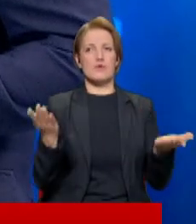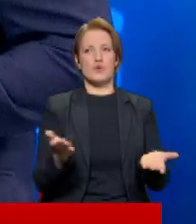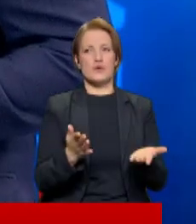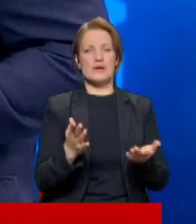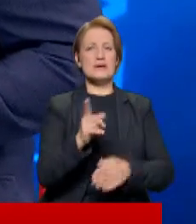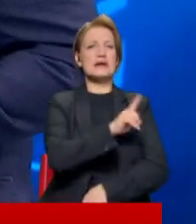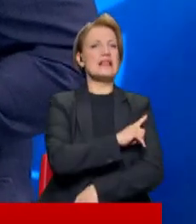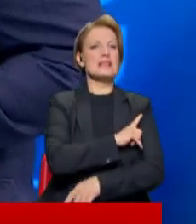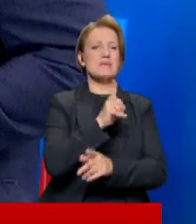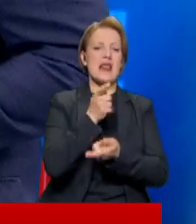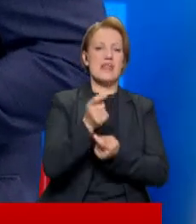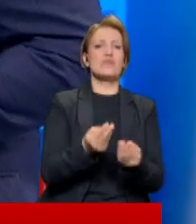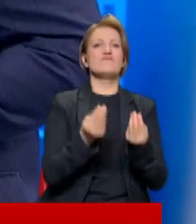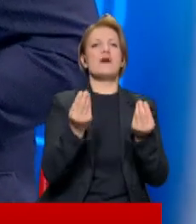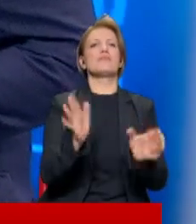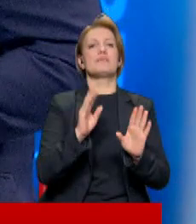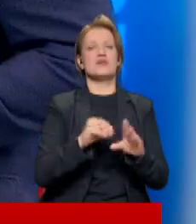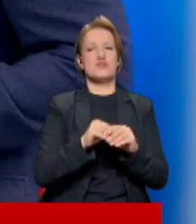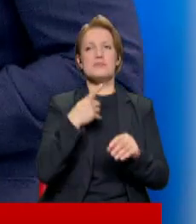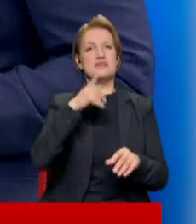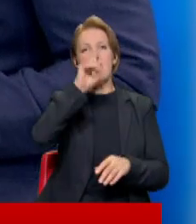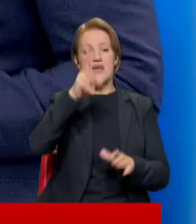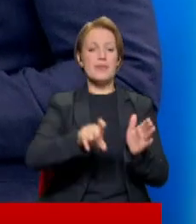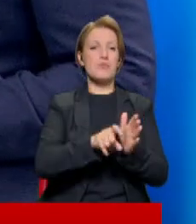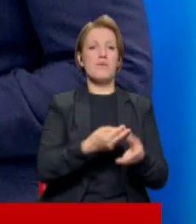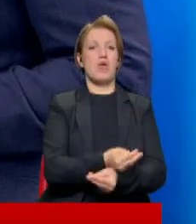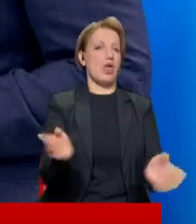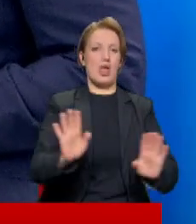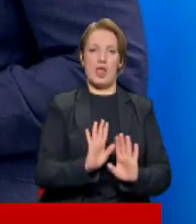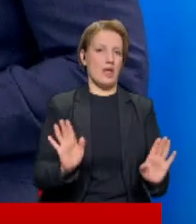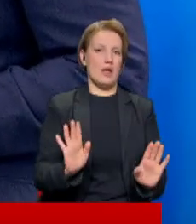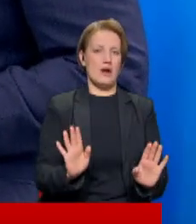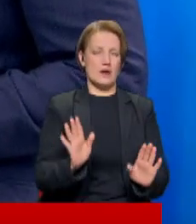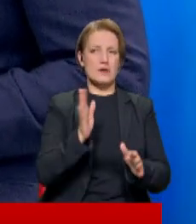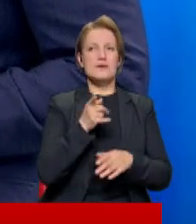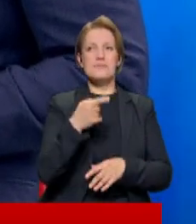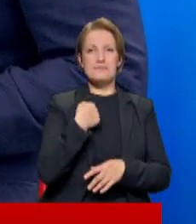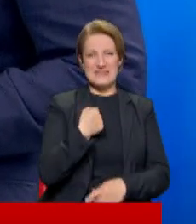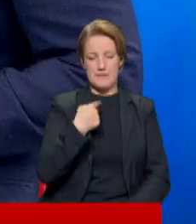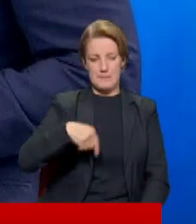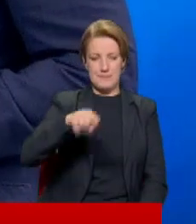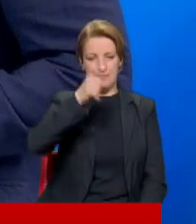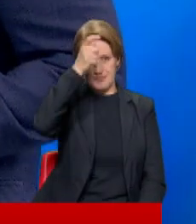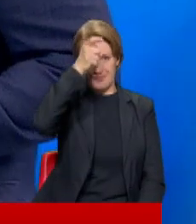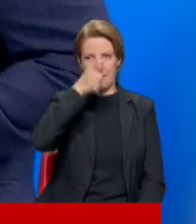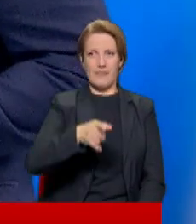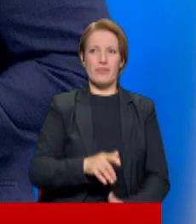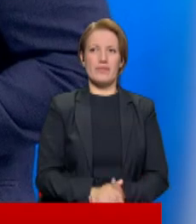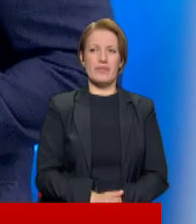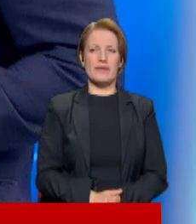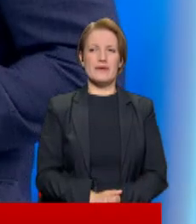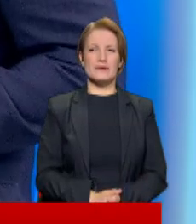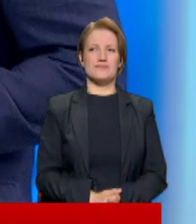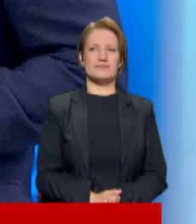bir nitelikli eğitim vermediğimiz için biz sadece diploma veriyoruz yani yüksek öğretim sistemimiz bizim bir salgına tutuldu